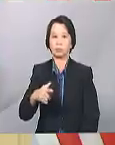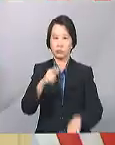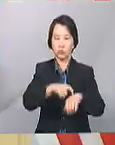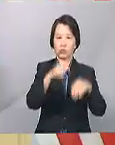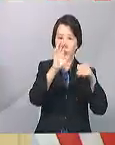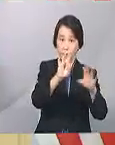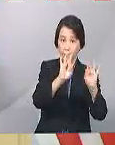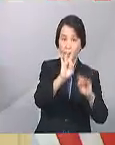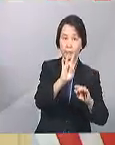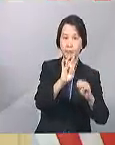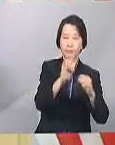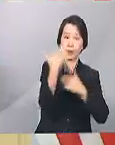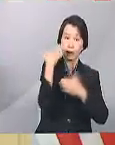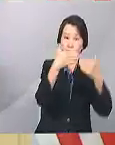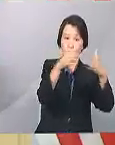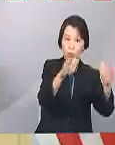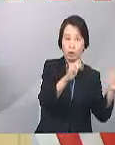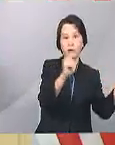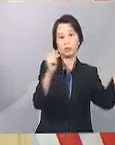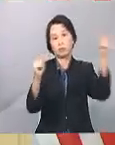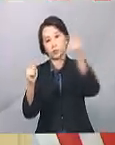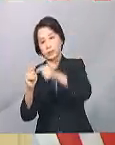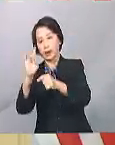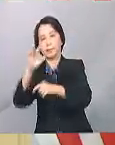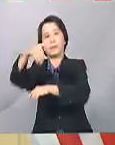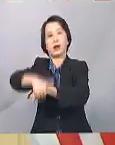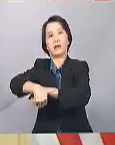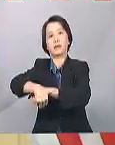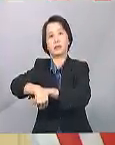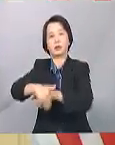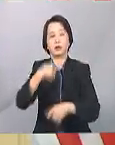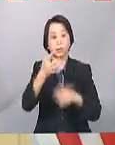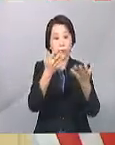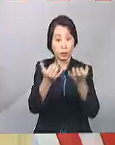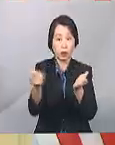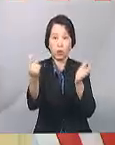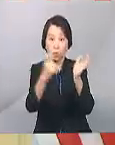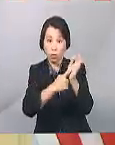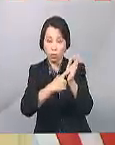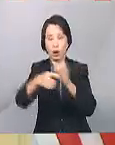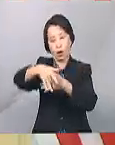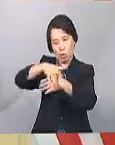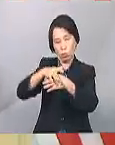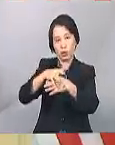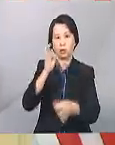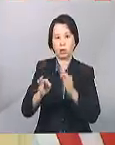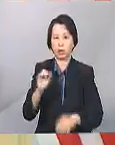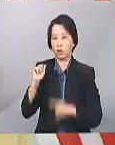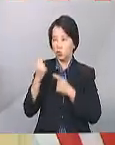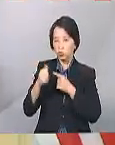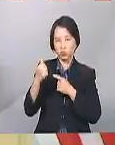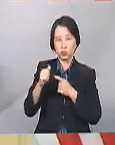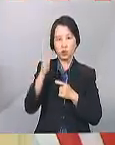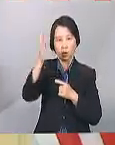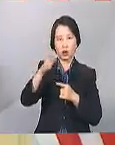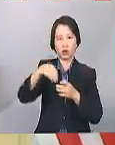8. Jadi kalau siapa yang nak order tu, order lebih awal lah. Ya, tak perlu. Kalau pukul 10